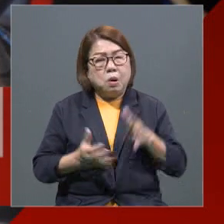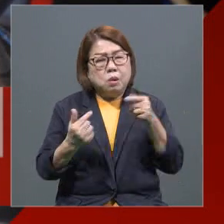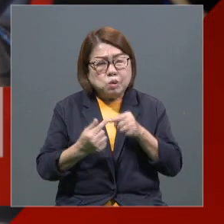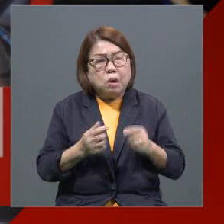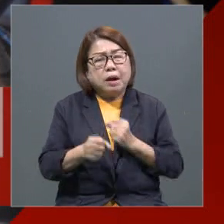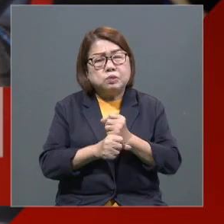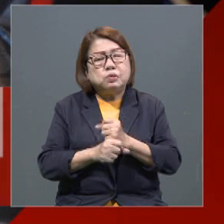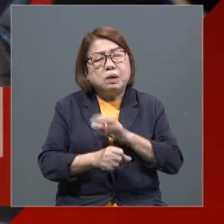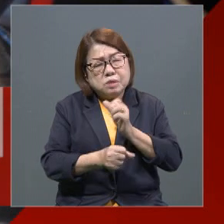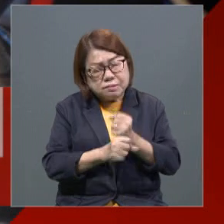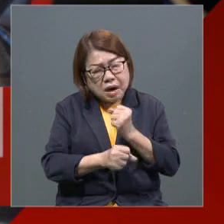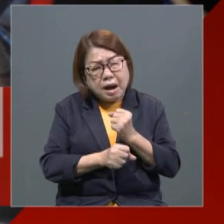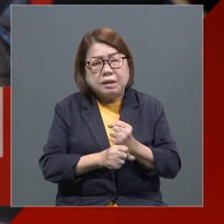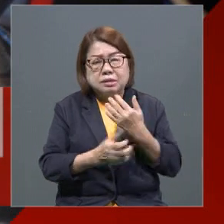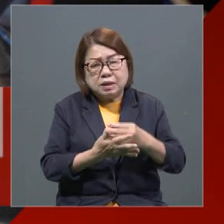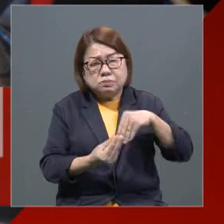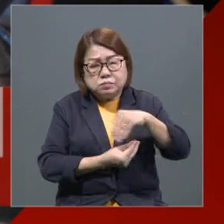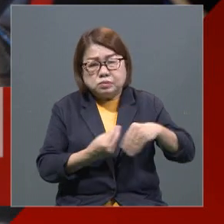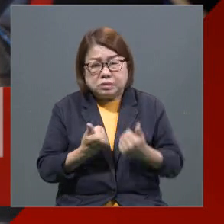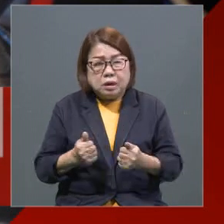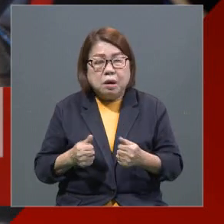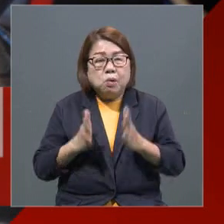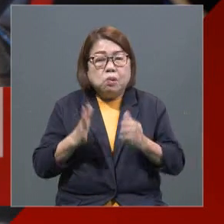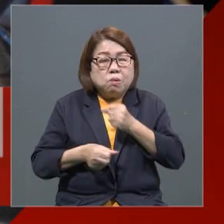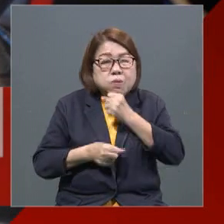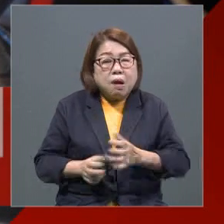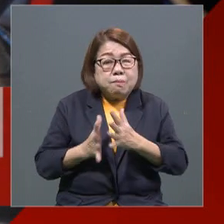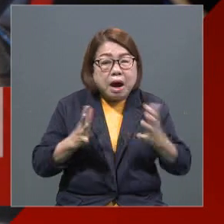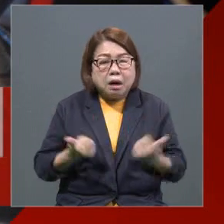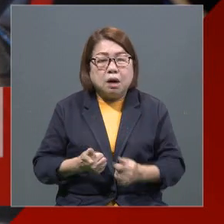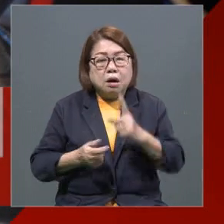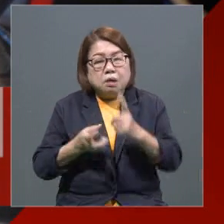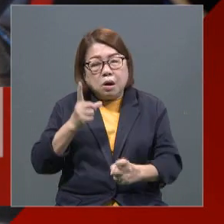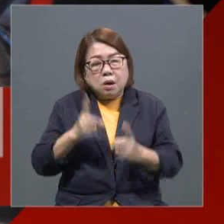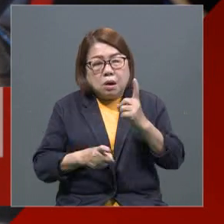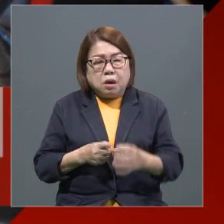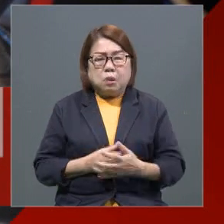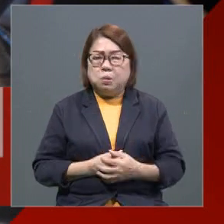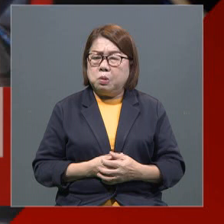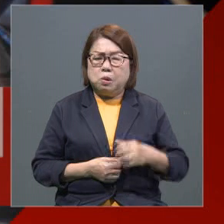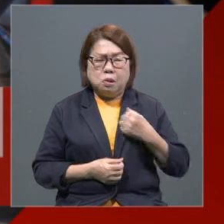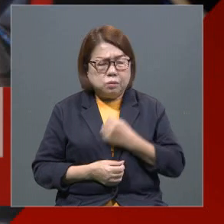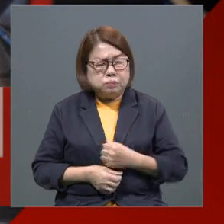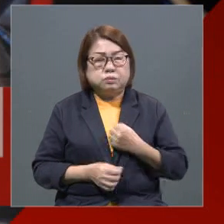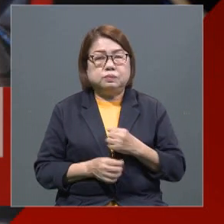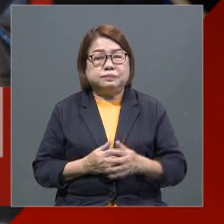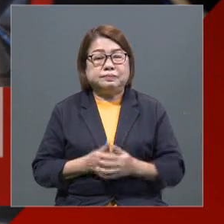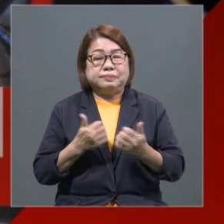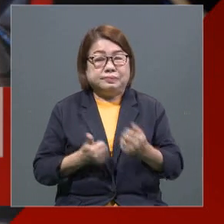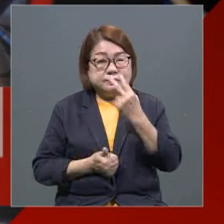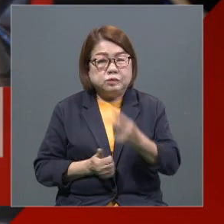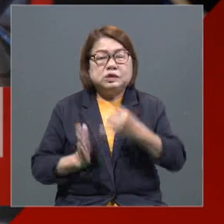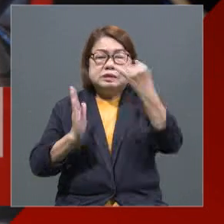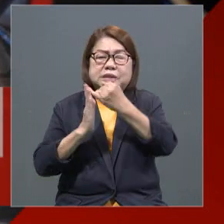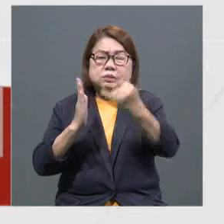ที่ต้องสร้างเศรษฐกิจอ่ะเพราะเราเข้าสู่สังคมผู้สูงอายุแล้วแต่กลับต้องมาสูญเสียจากอุบัติเหตุแบบนี้ไม่น่าเลยจริงๆนะครับทีนี้ถ้าดูเป็นราย